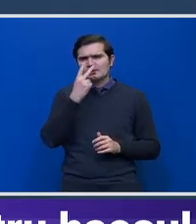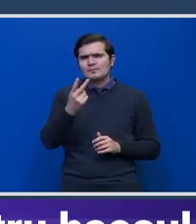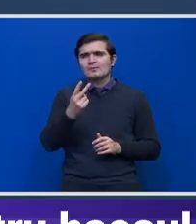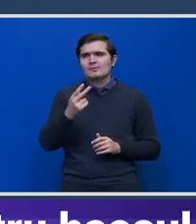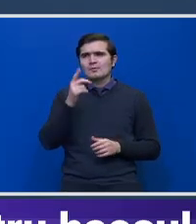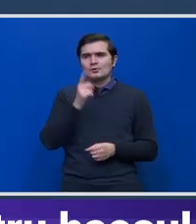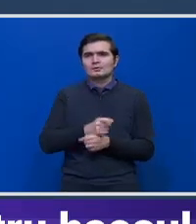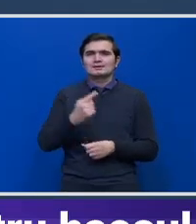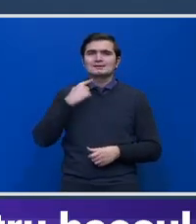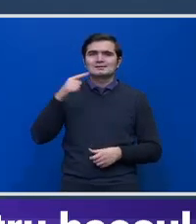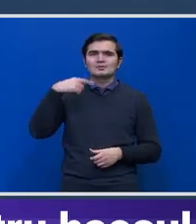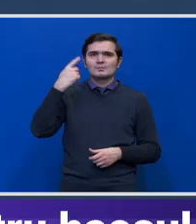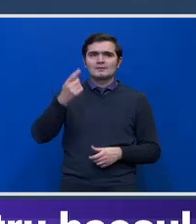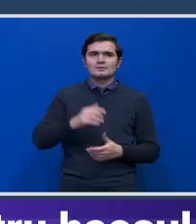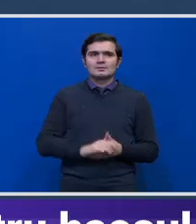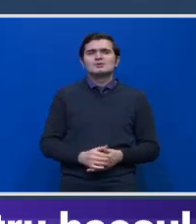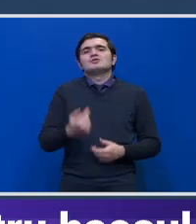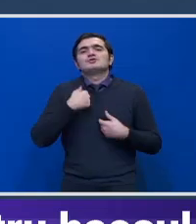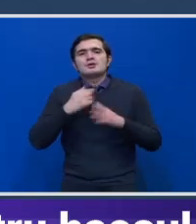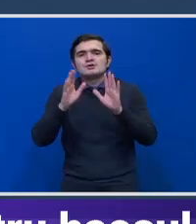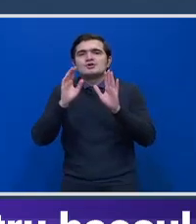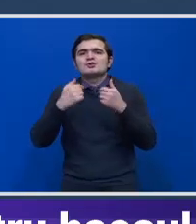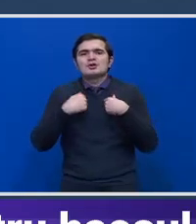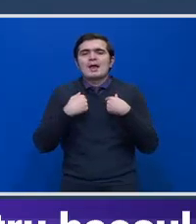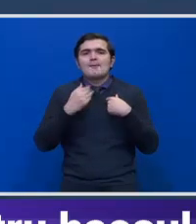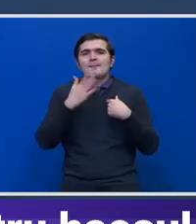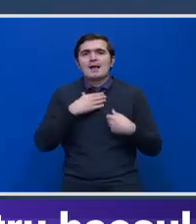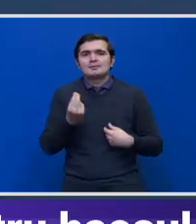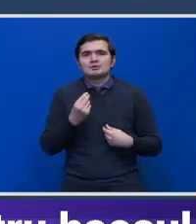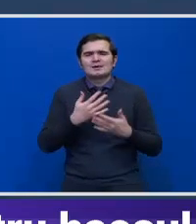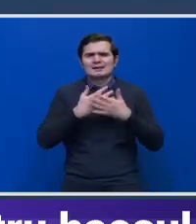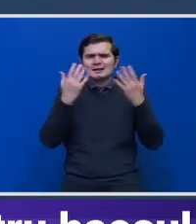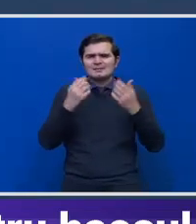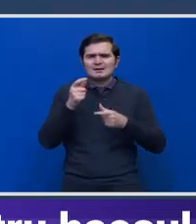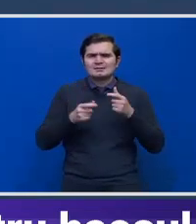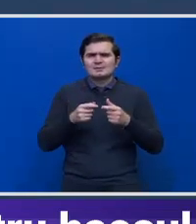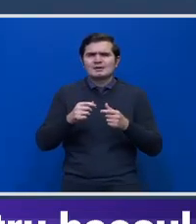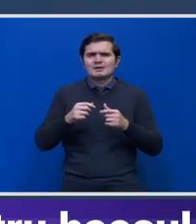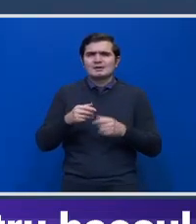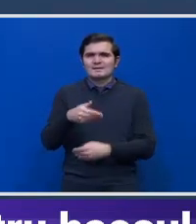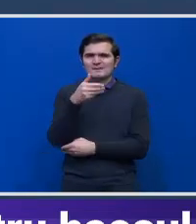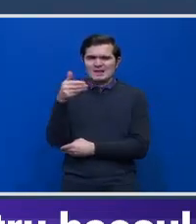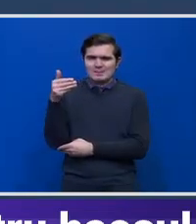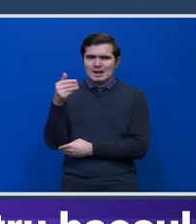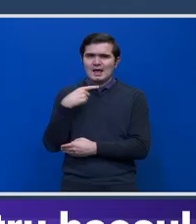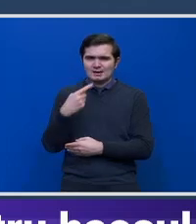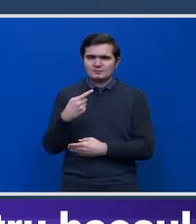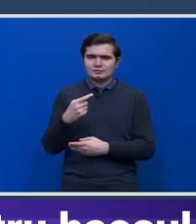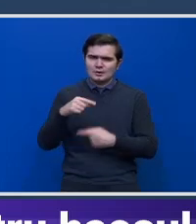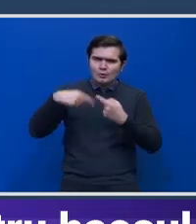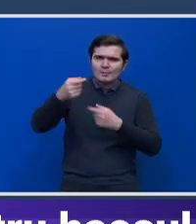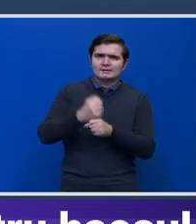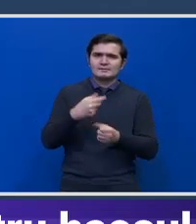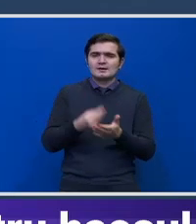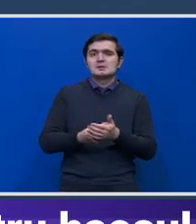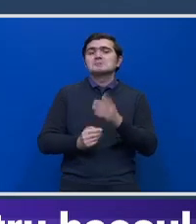apare săptămâna viitoare. Deci, următoarea ordonanță. Și eu mai insist, dacă se poate, să mai clarificați un pic situația cu furnizorii. Spuneați că se urmează să se facă plata,